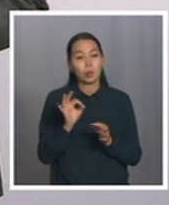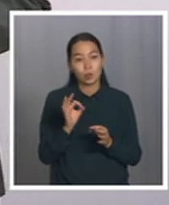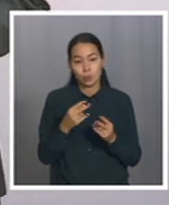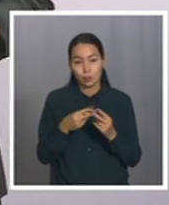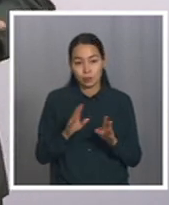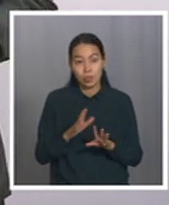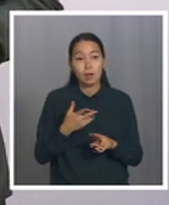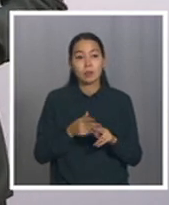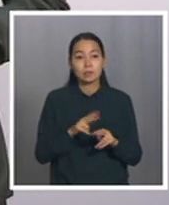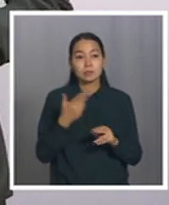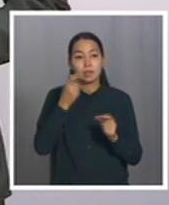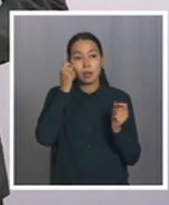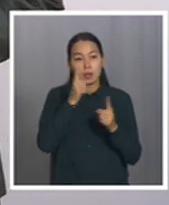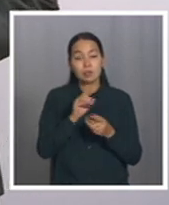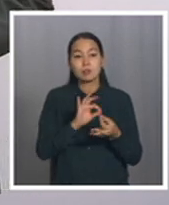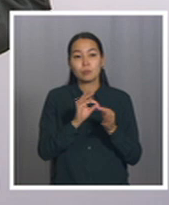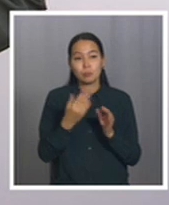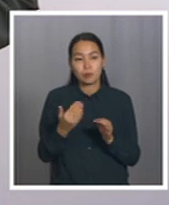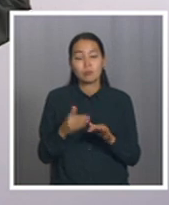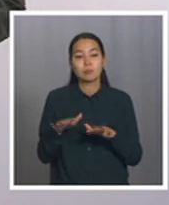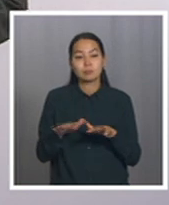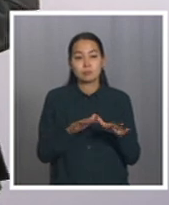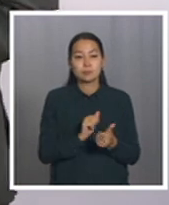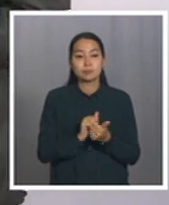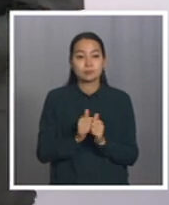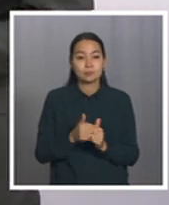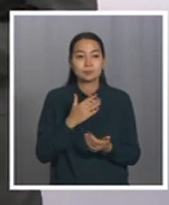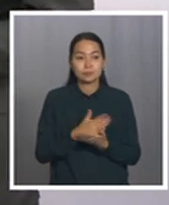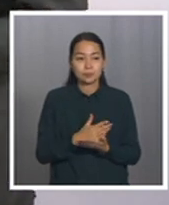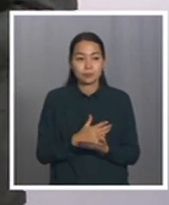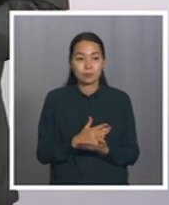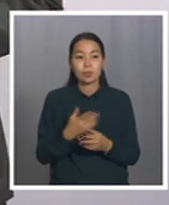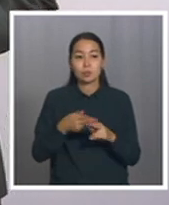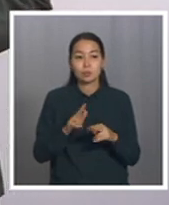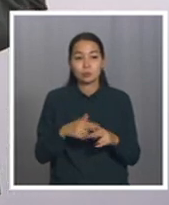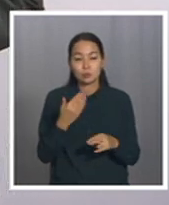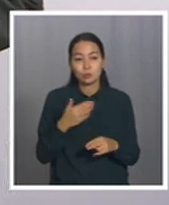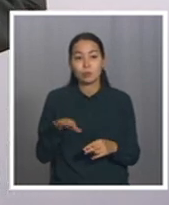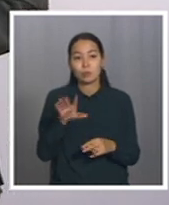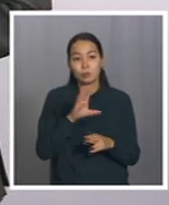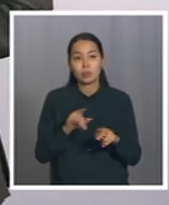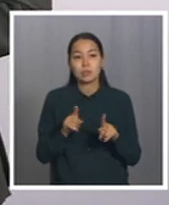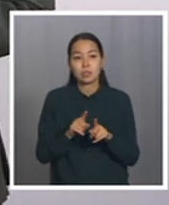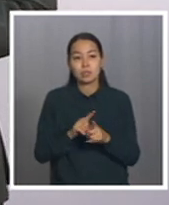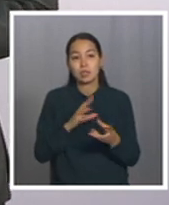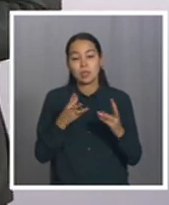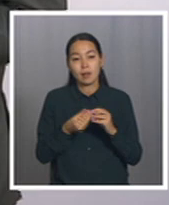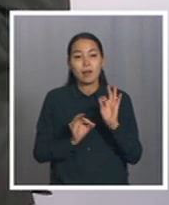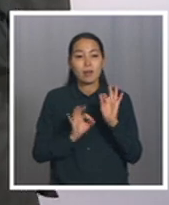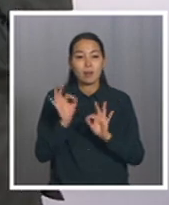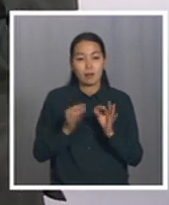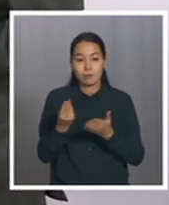сәйкесінше анықталу болсы мен мәндер жиыны орнын ауыстырады. Енді функцияның кері функциясын тапқаннан кейін графикте көрсетейік.